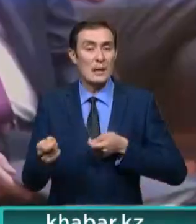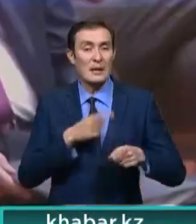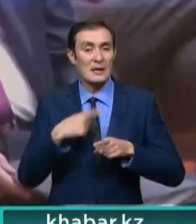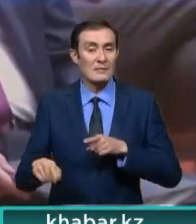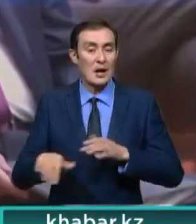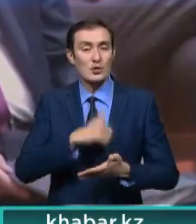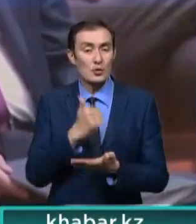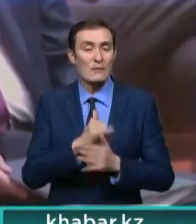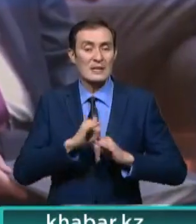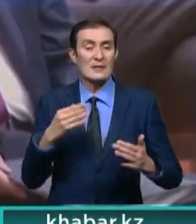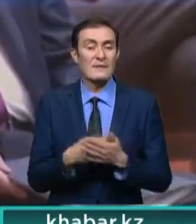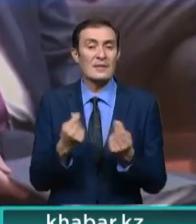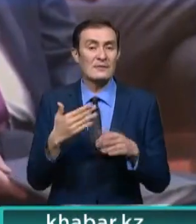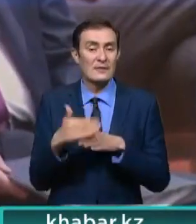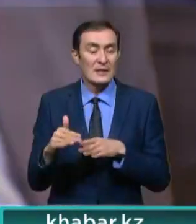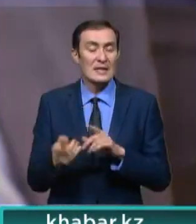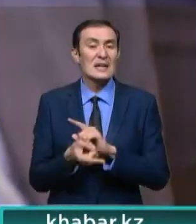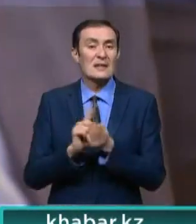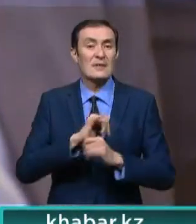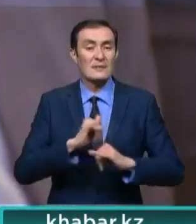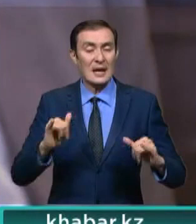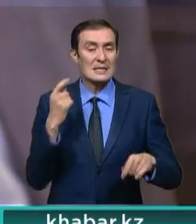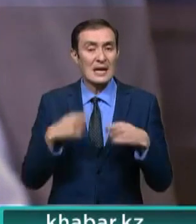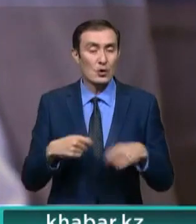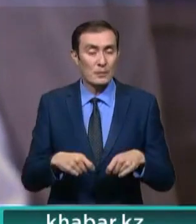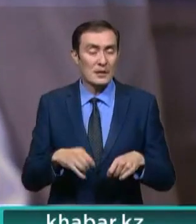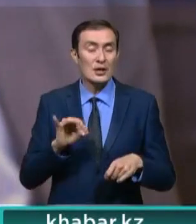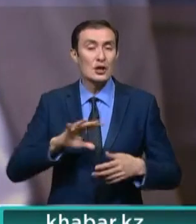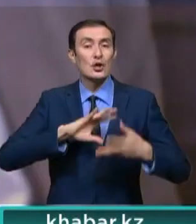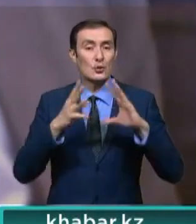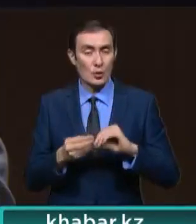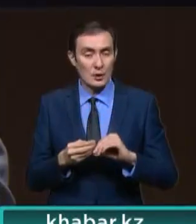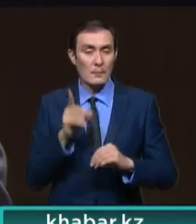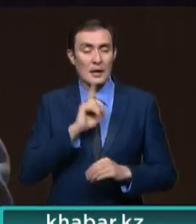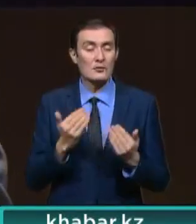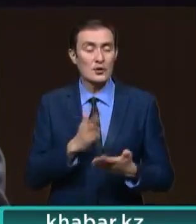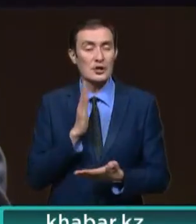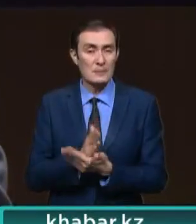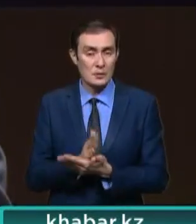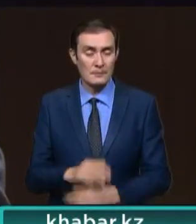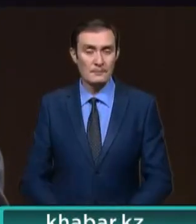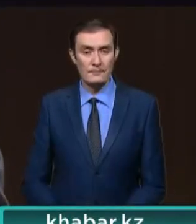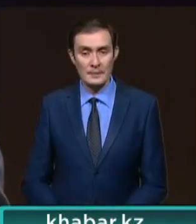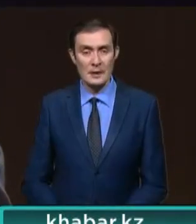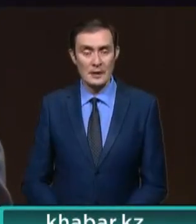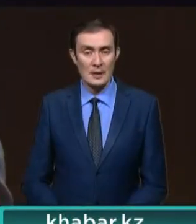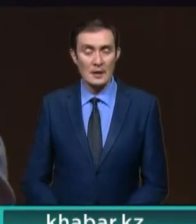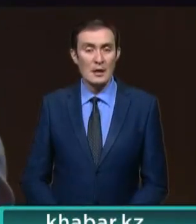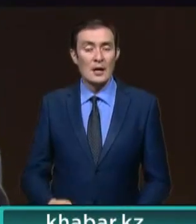оперативной основы, развитие финансового сектора и диверсификация экономики. И предварительные итоги уже есть. Совместные усилия